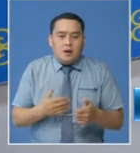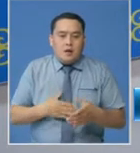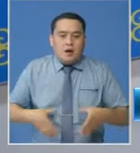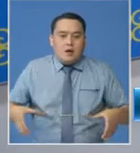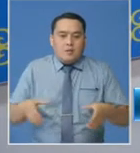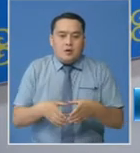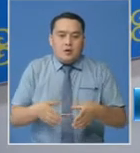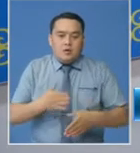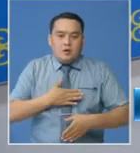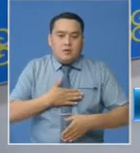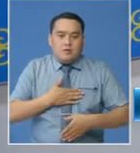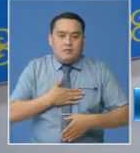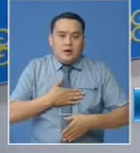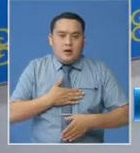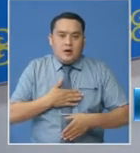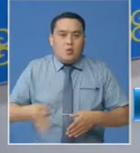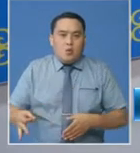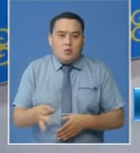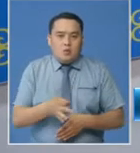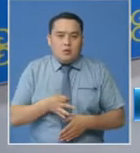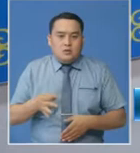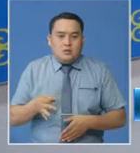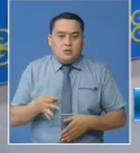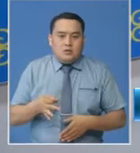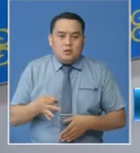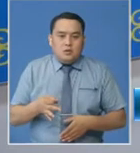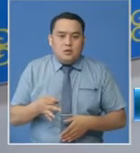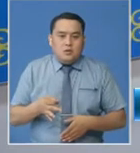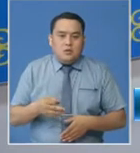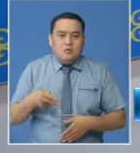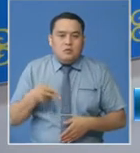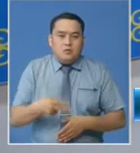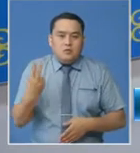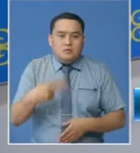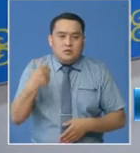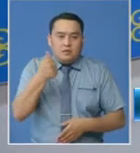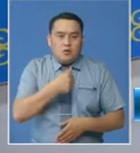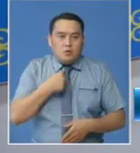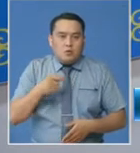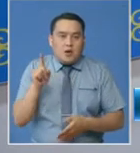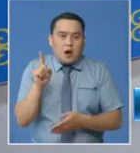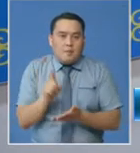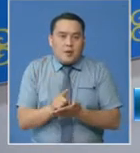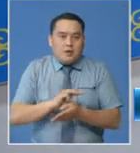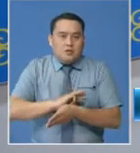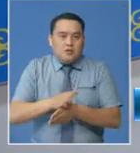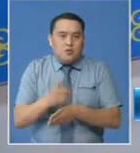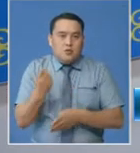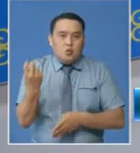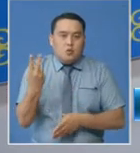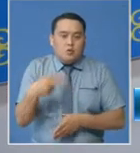маломобильным гражданам нашей области. И до 2020 года мы должны обеспечить